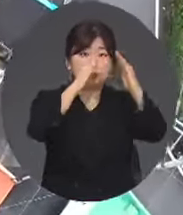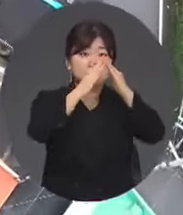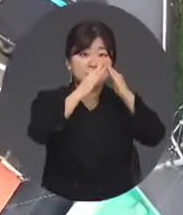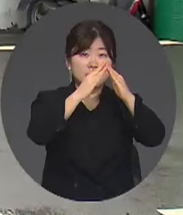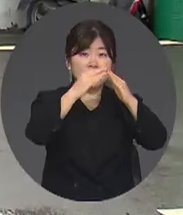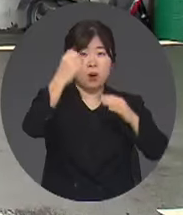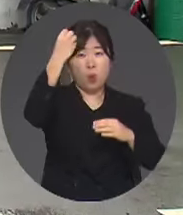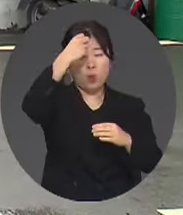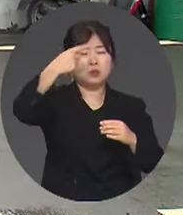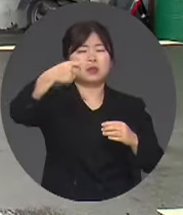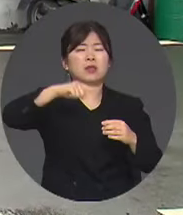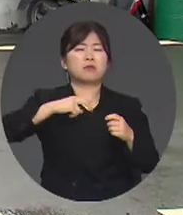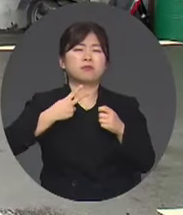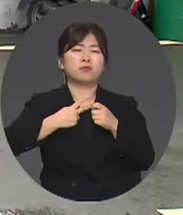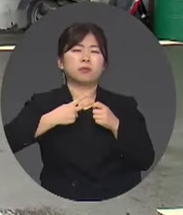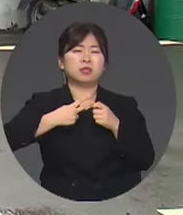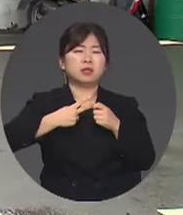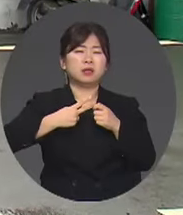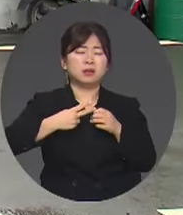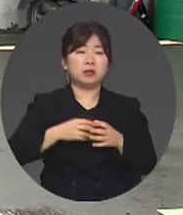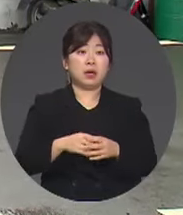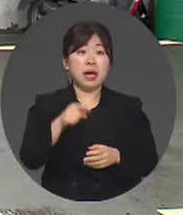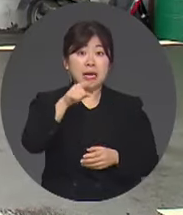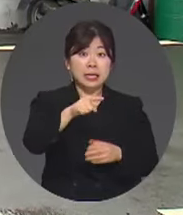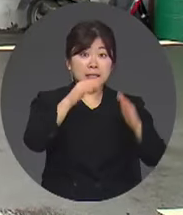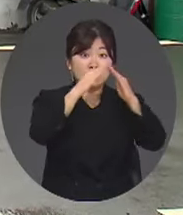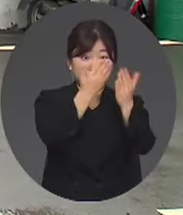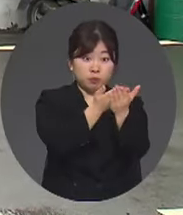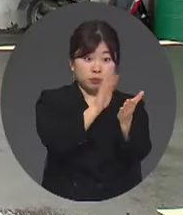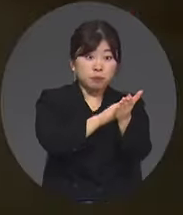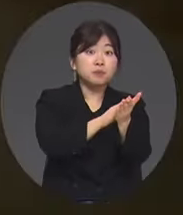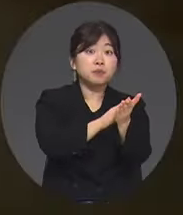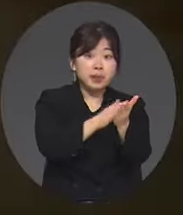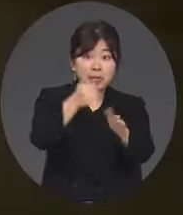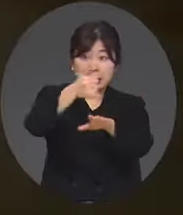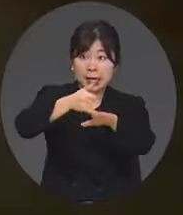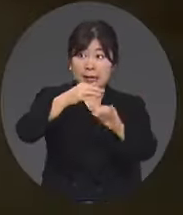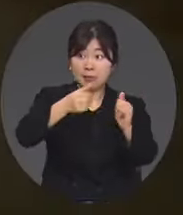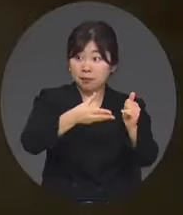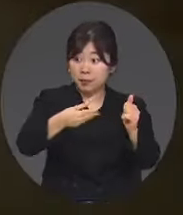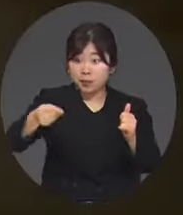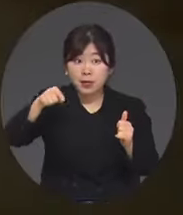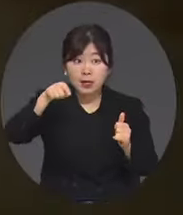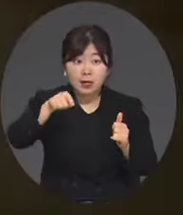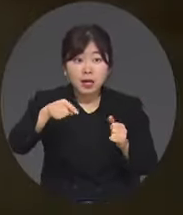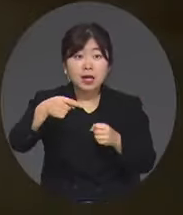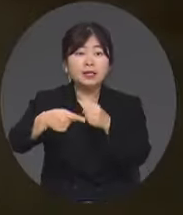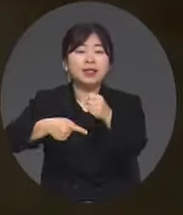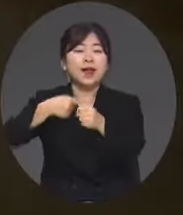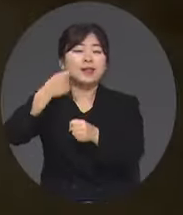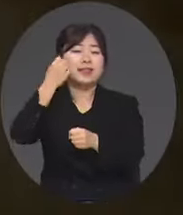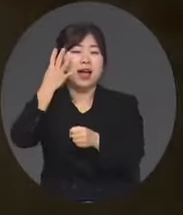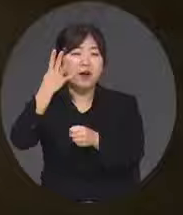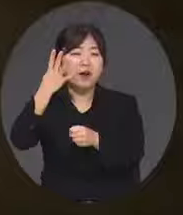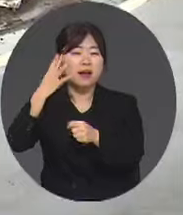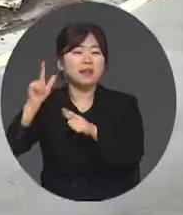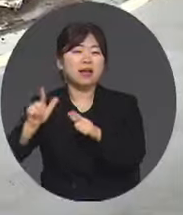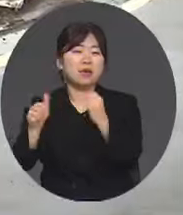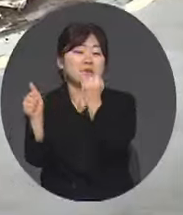많습니다. 빈집을 수리해 귀농인에게 빌려주는 귀농인의 집에서 1년 4개월을 지낸 김누리 씨